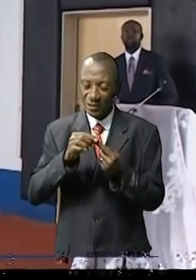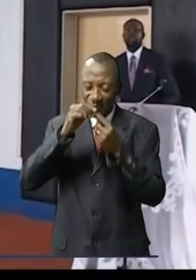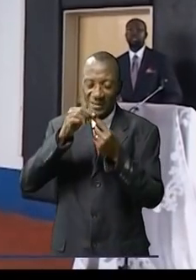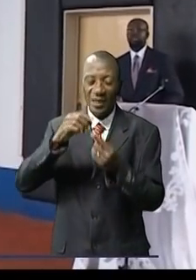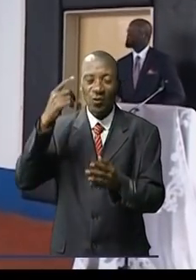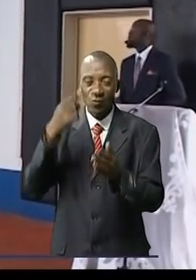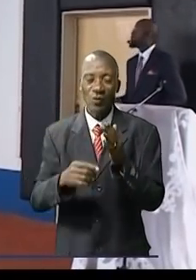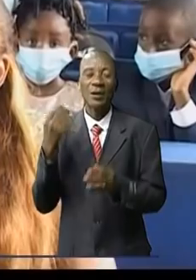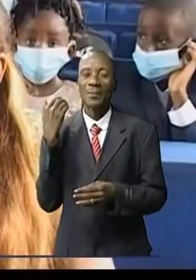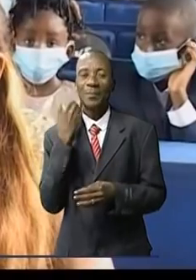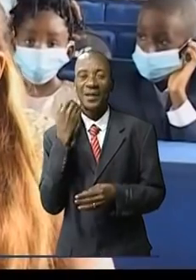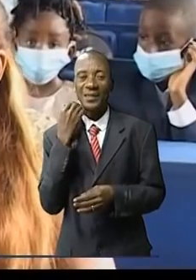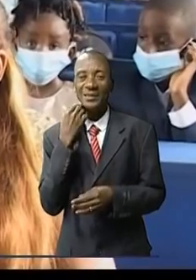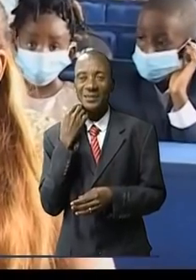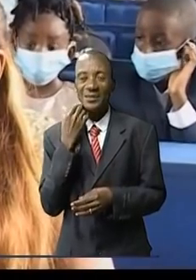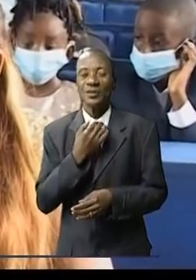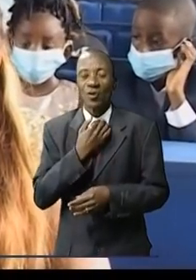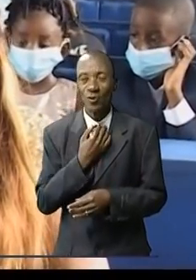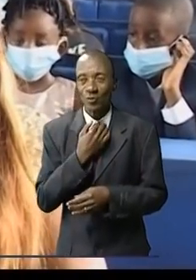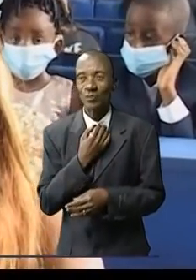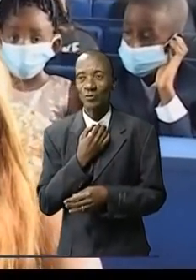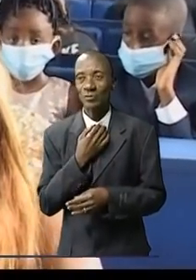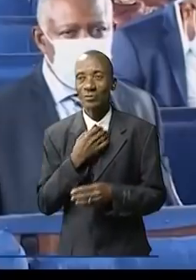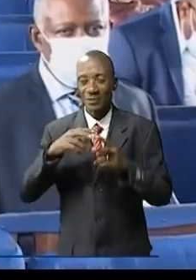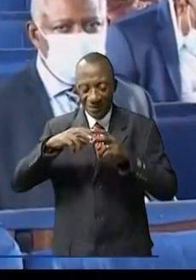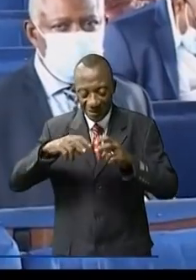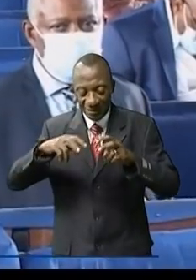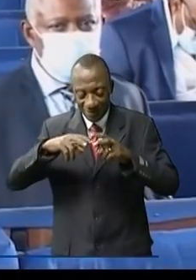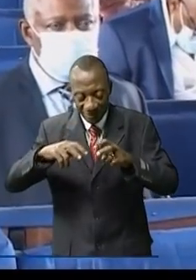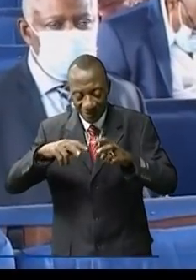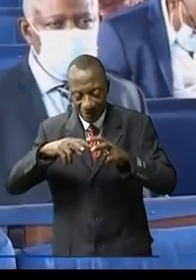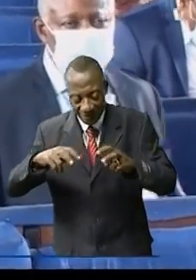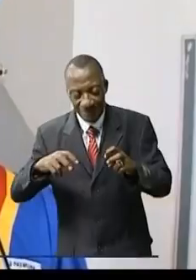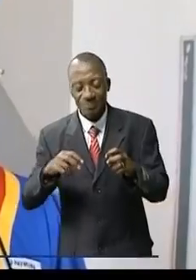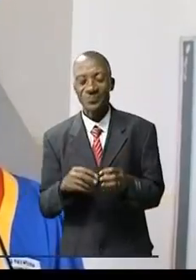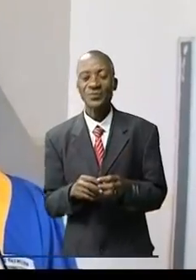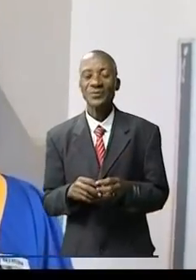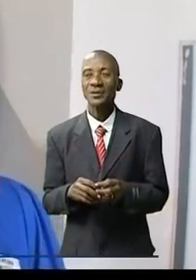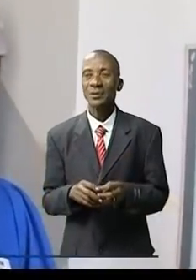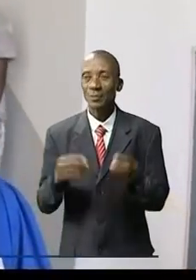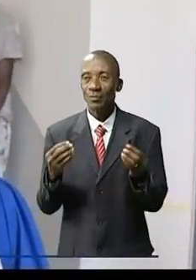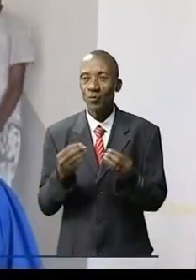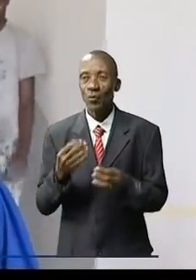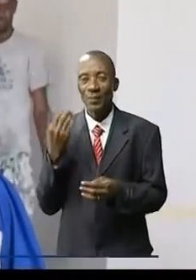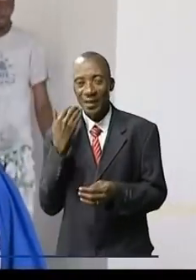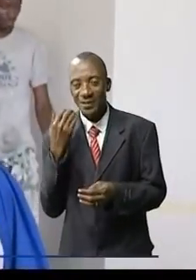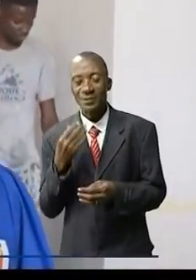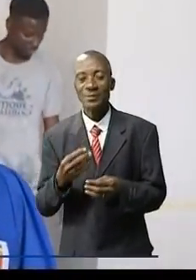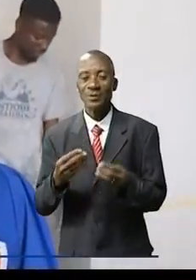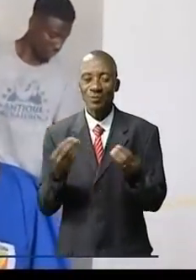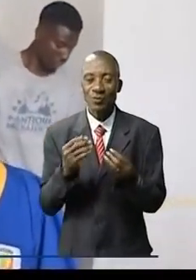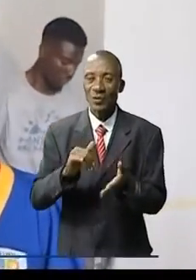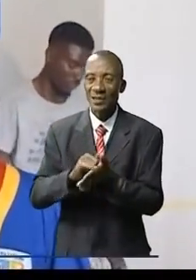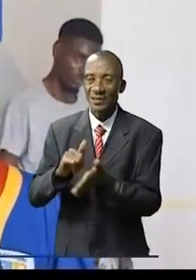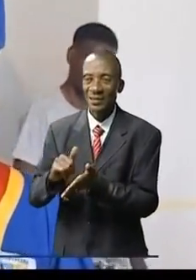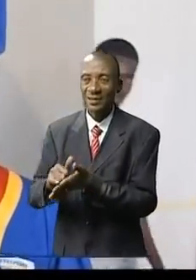surtout implémenter des nouvelles alternatives thérapeutiques en faveur des patients. Ce qu'il faut retenir, c'est que la tuberculose pharmaco-résistante, pour ne